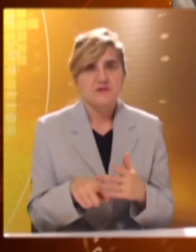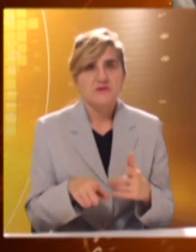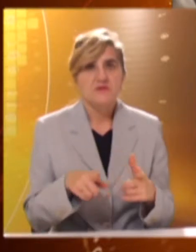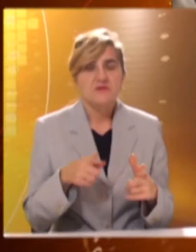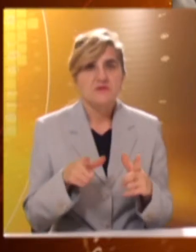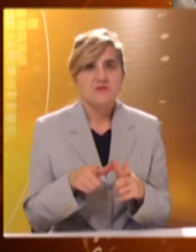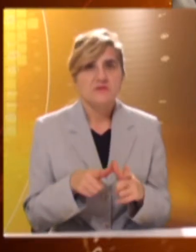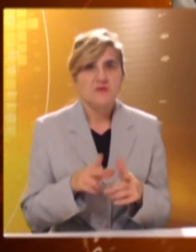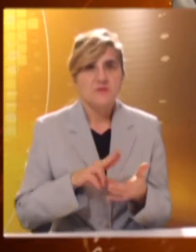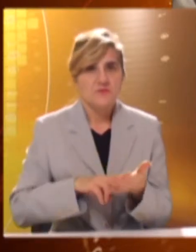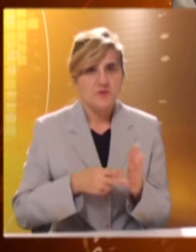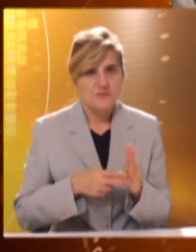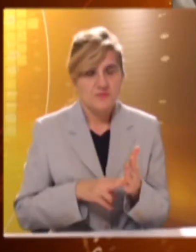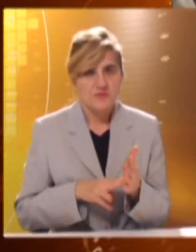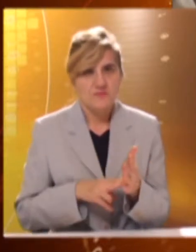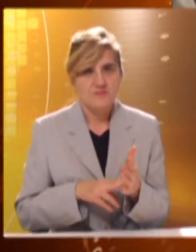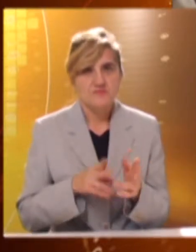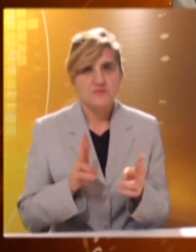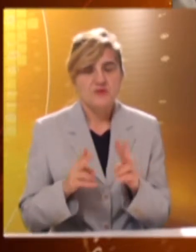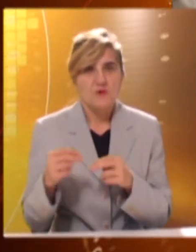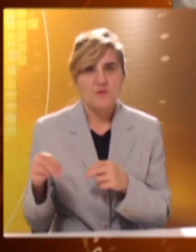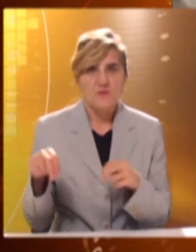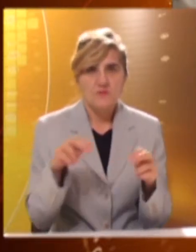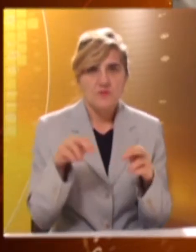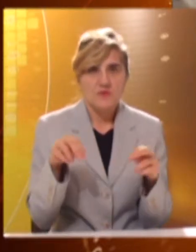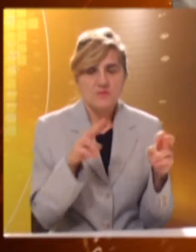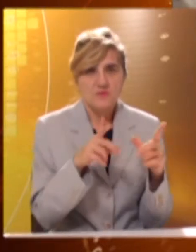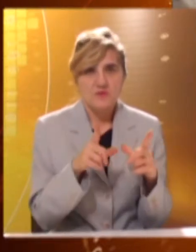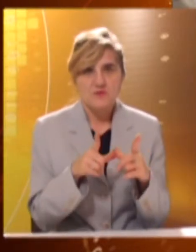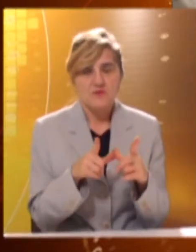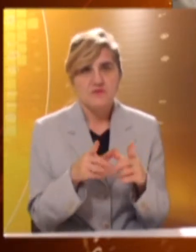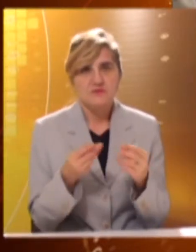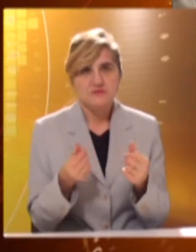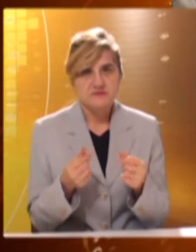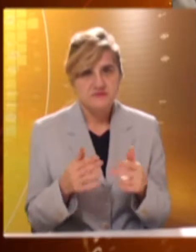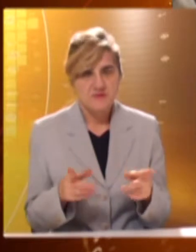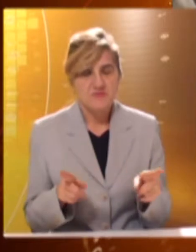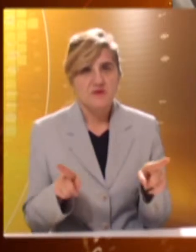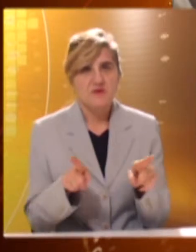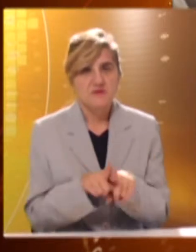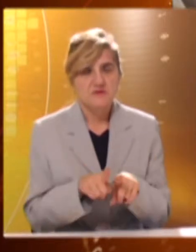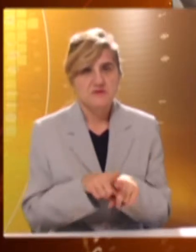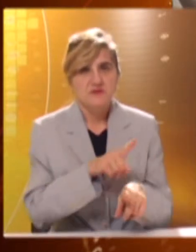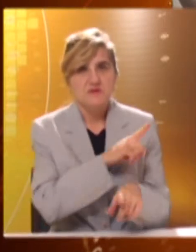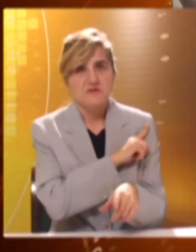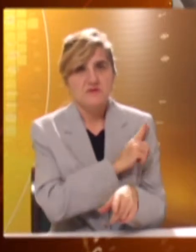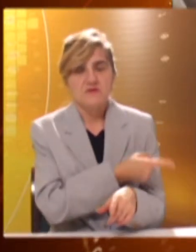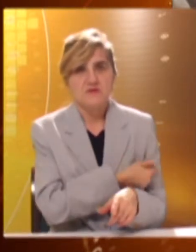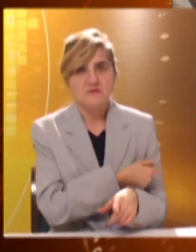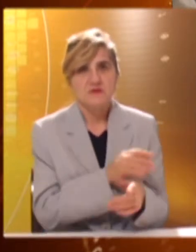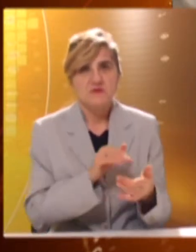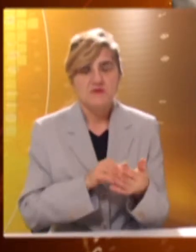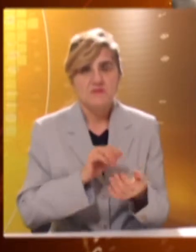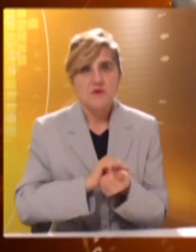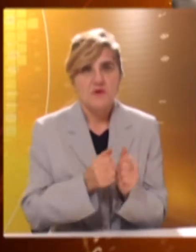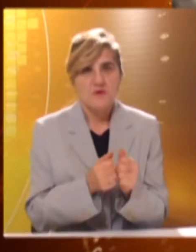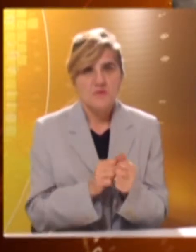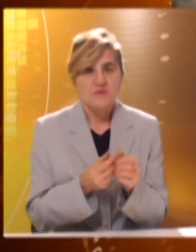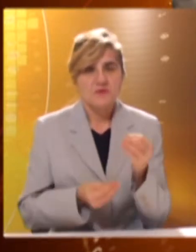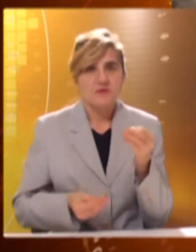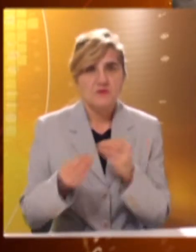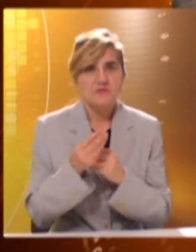u oblasti migracija. Radimo na povratku ljudi iz naše zemlje u vašu zemlju, ali takođe i na osnaživanju lokalnih kapaciteta da se bore sa